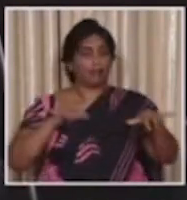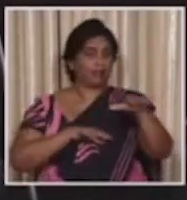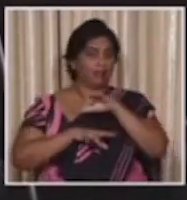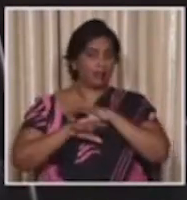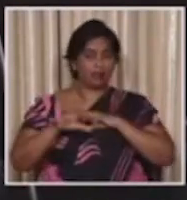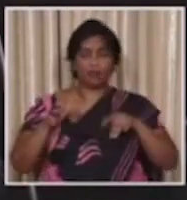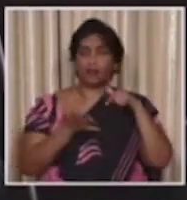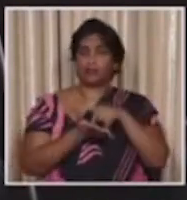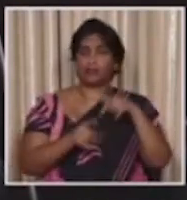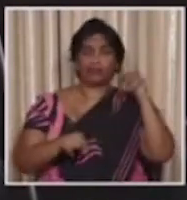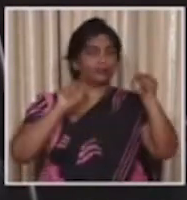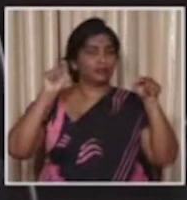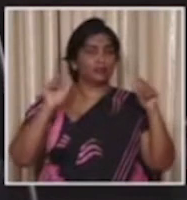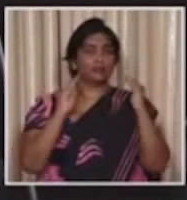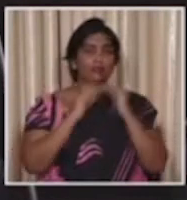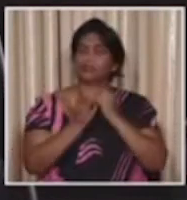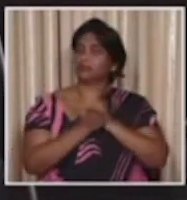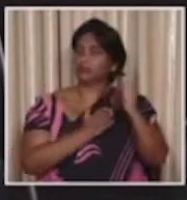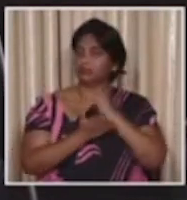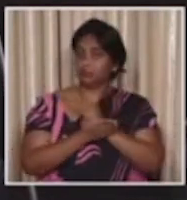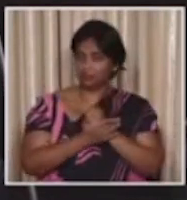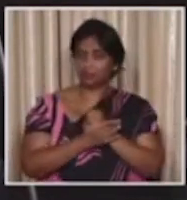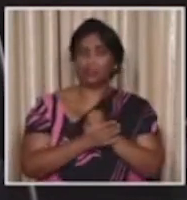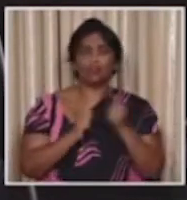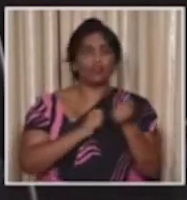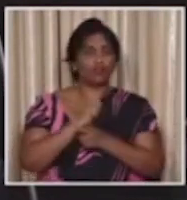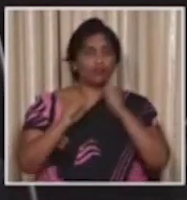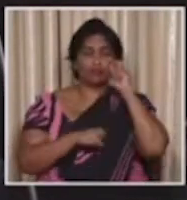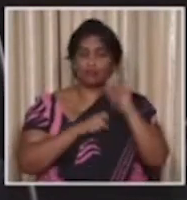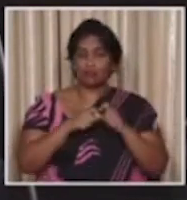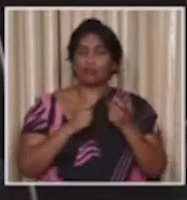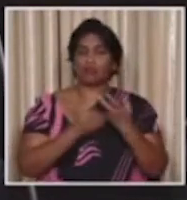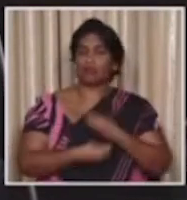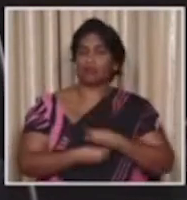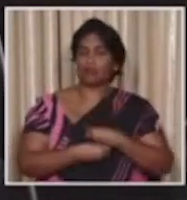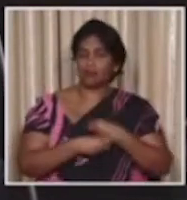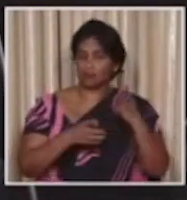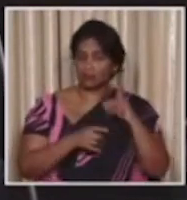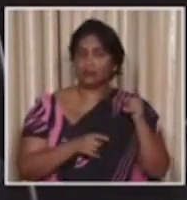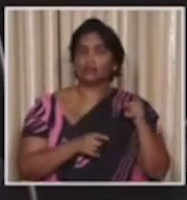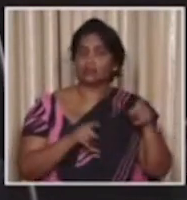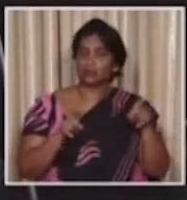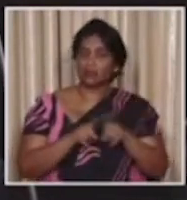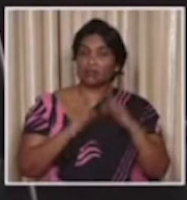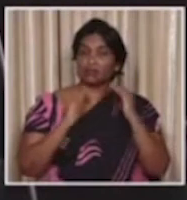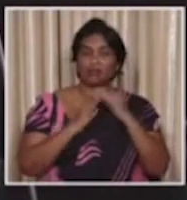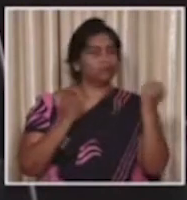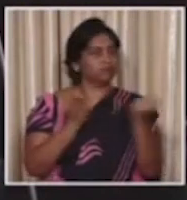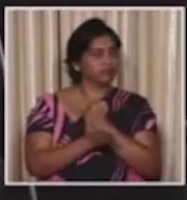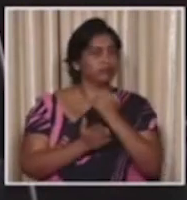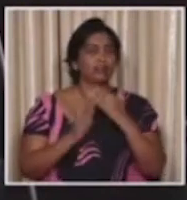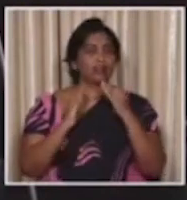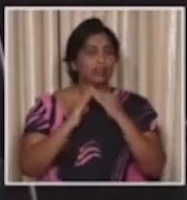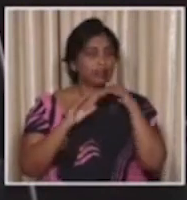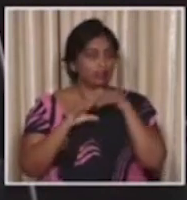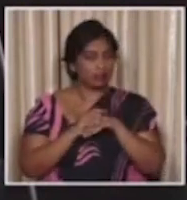හැම නගරයකටම යනවා. ගෙවල් දොරවල් විනාශ කරනවා. ගොවියගේ ගොවි තැන් විනාශ කරනවා. ඒ වගේම ගෙවල් කඩනවා. ගෙවල් වල